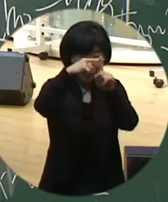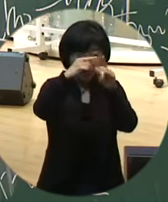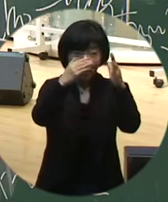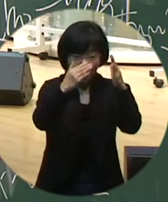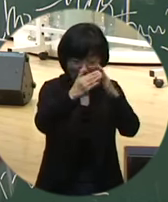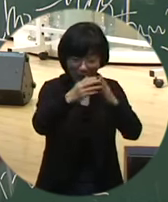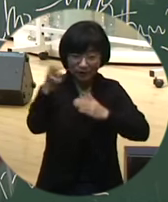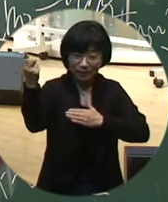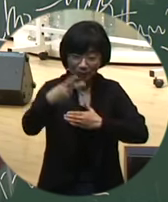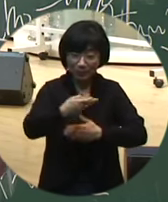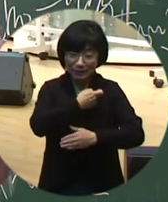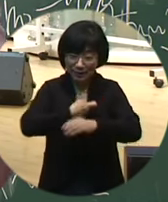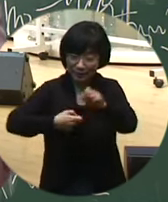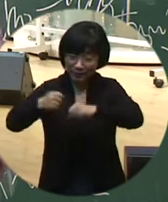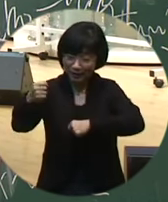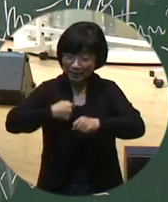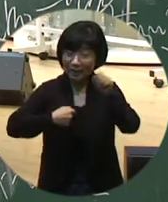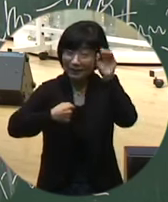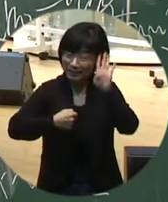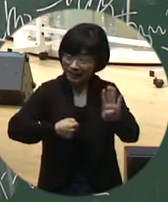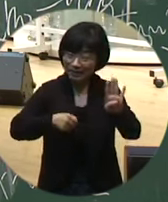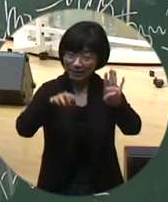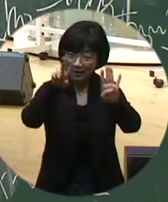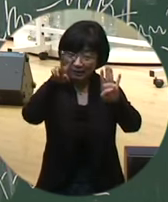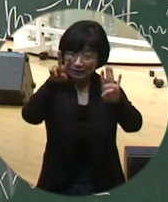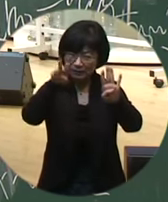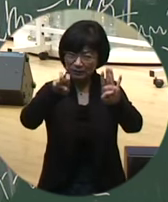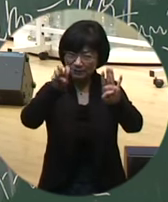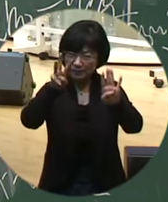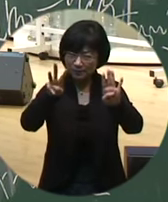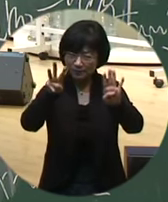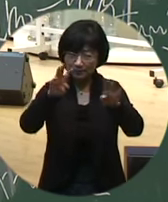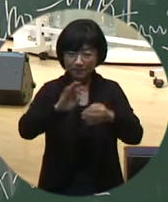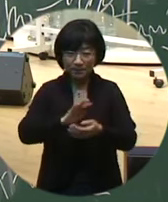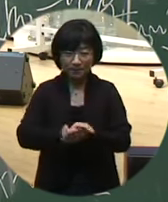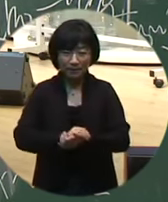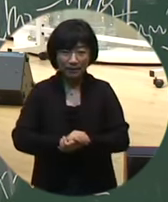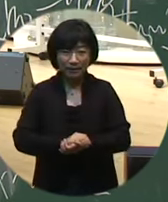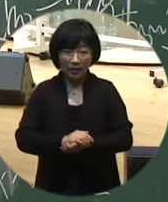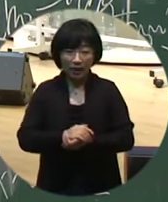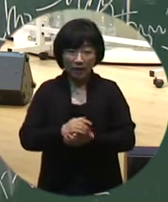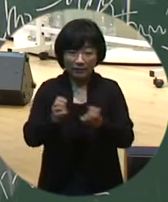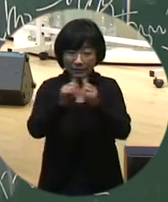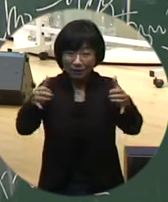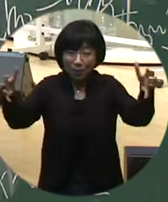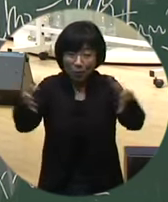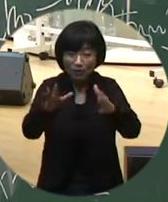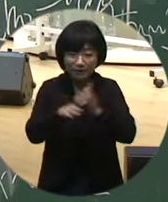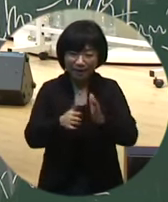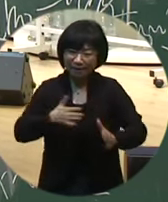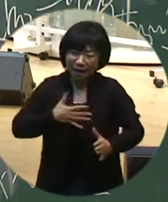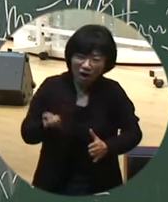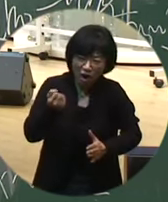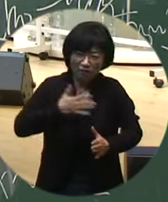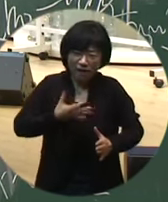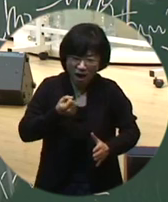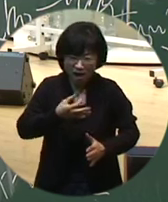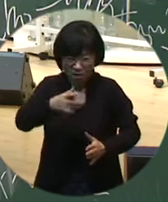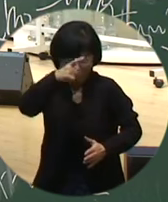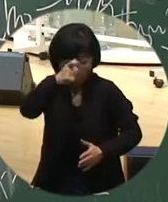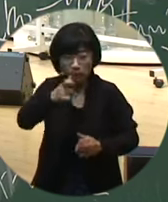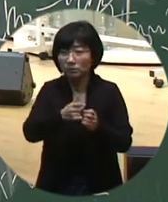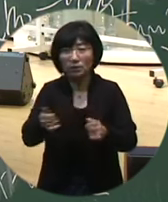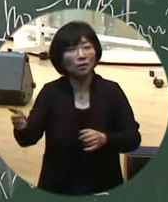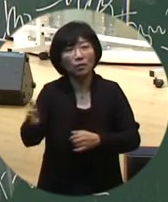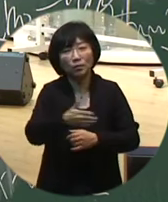4장 23절입니까? Acts 4:23. 내 것이라고 고집하는 사람이 아무도 없어요. There was nobody in the early church who stated that